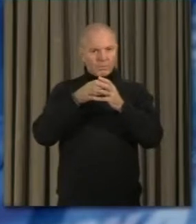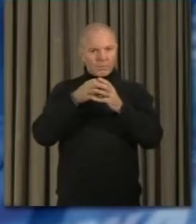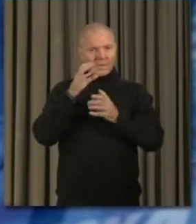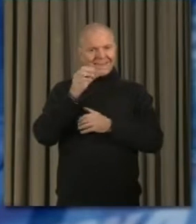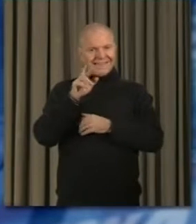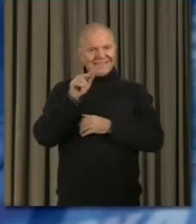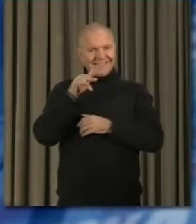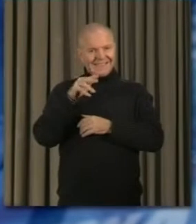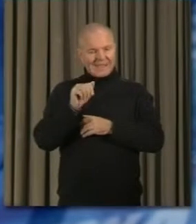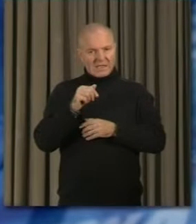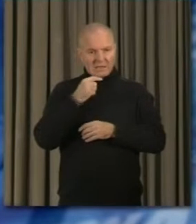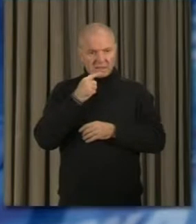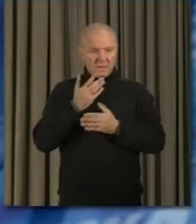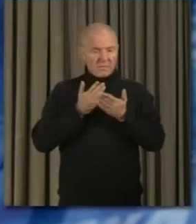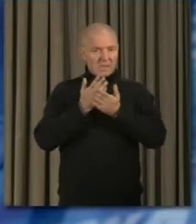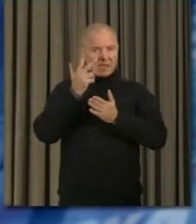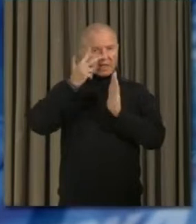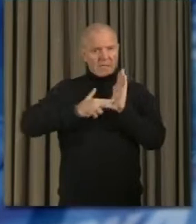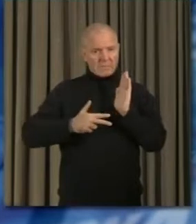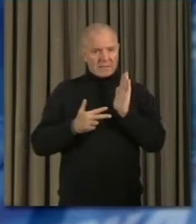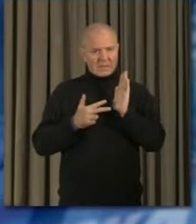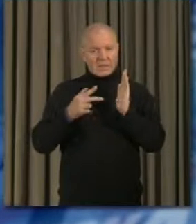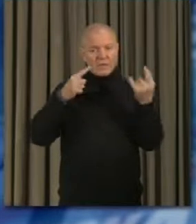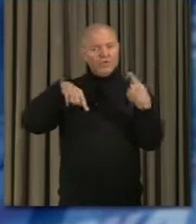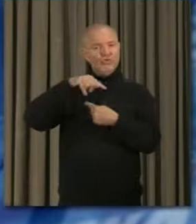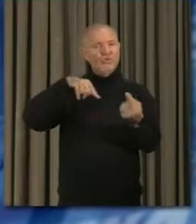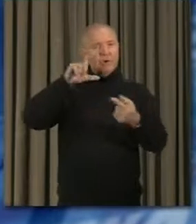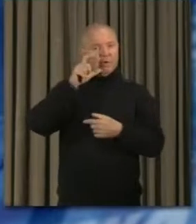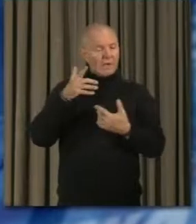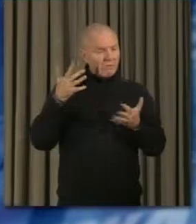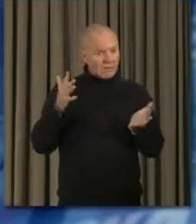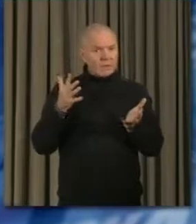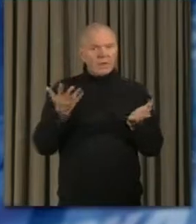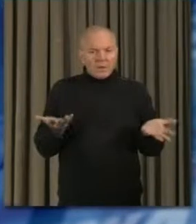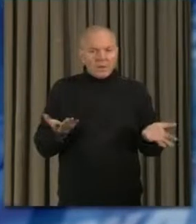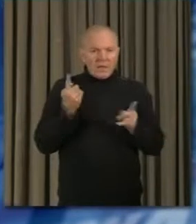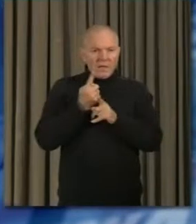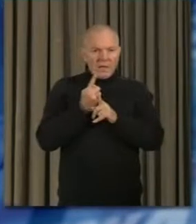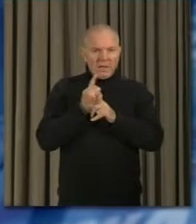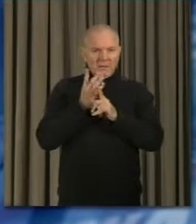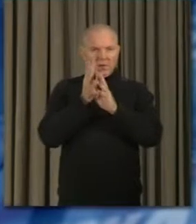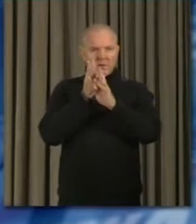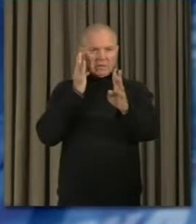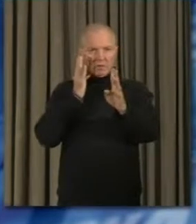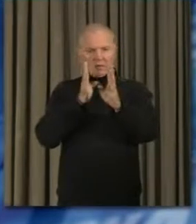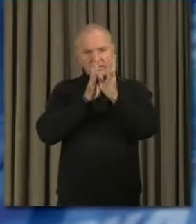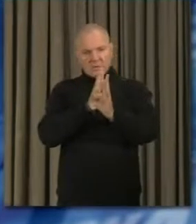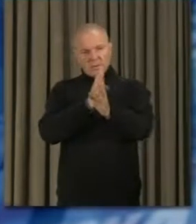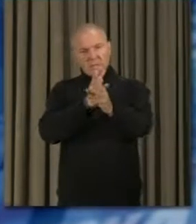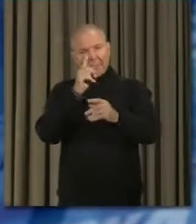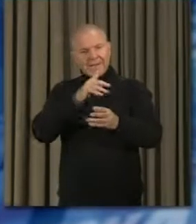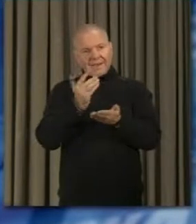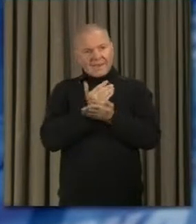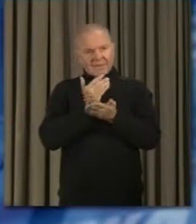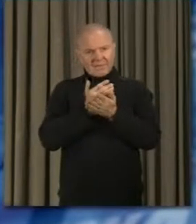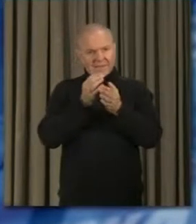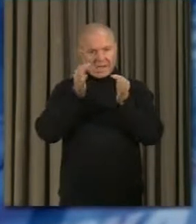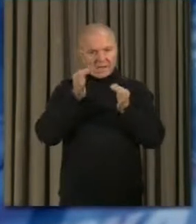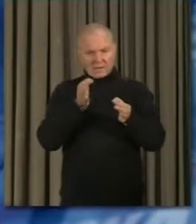Cristina. Sono passati tre mesi dal giro ha detto Cristina ancora non sono state riposizionate come inizialmente annunciato a scapito della